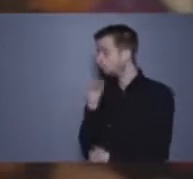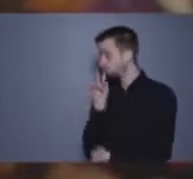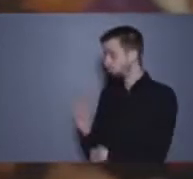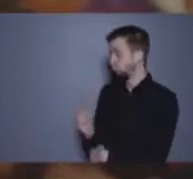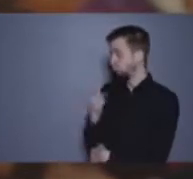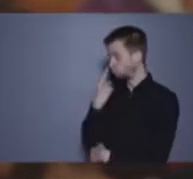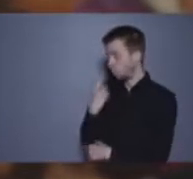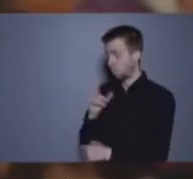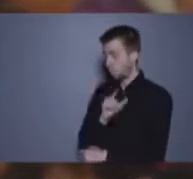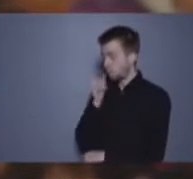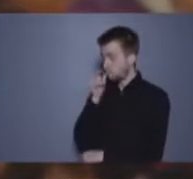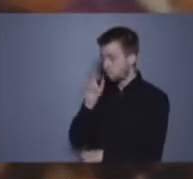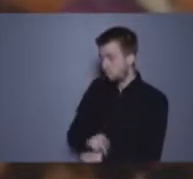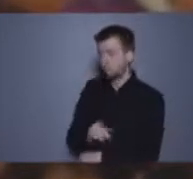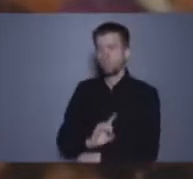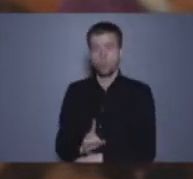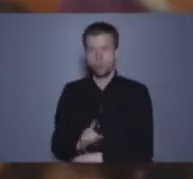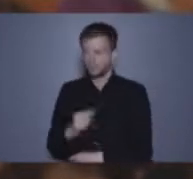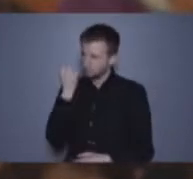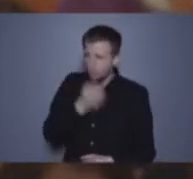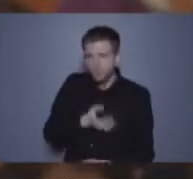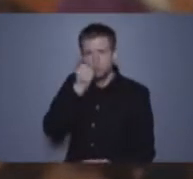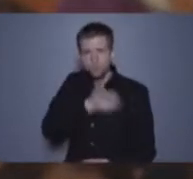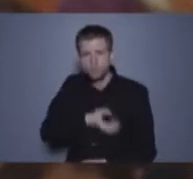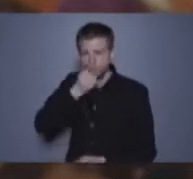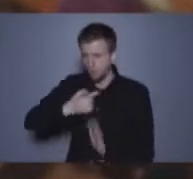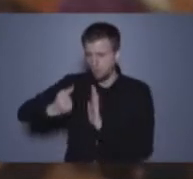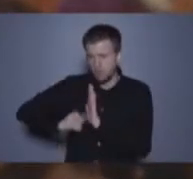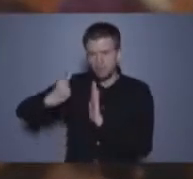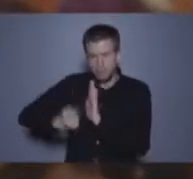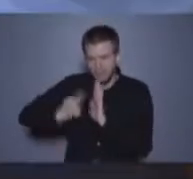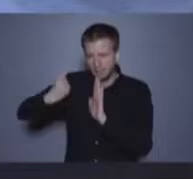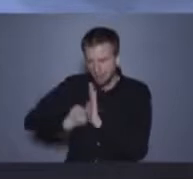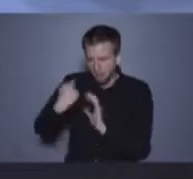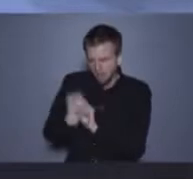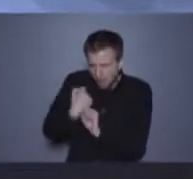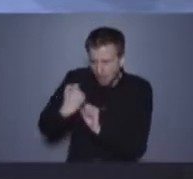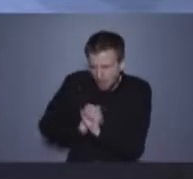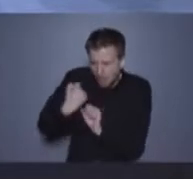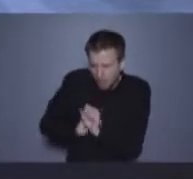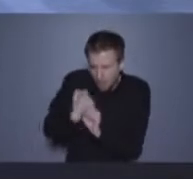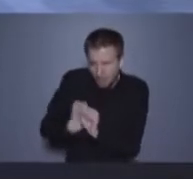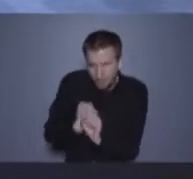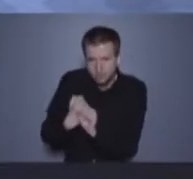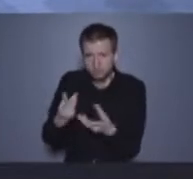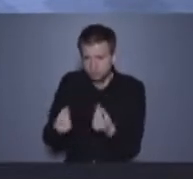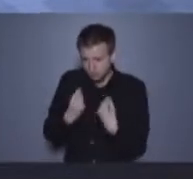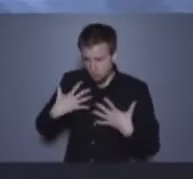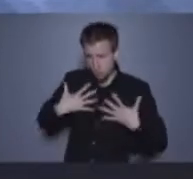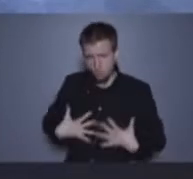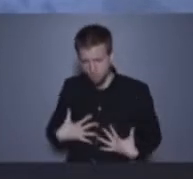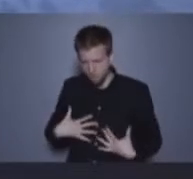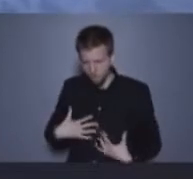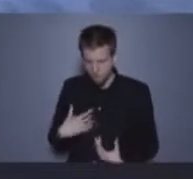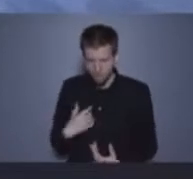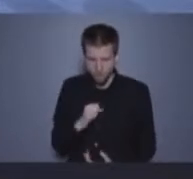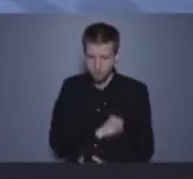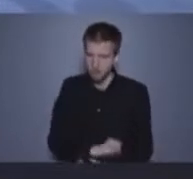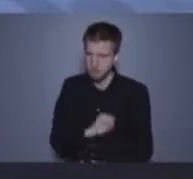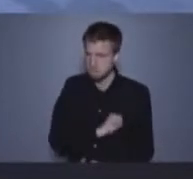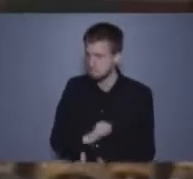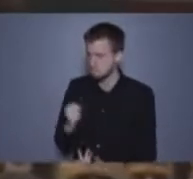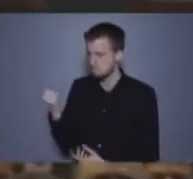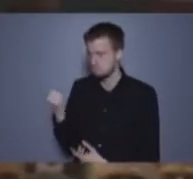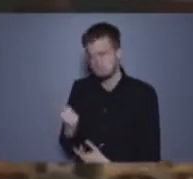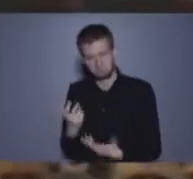que ça, mais qui, répétés tous les jours de la vie, finissent par user plus sûrement que n'importe quel